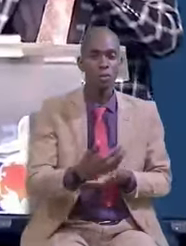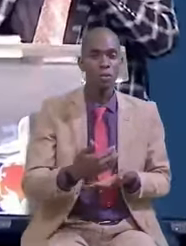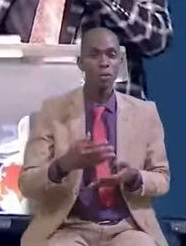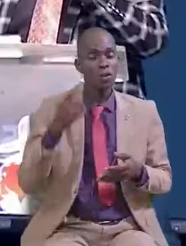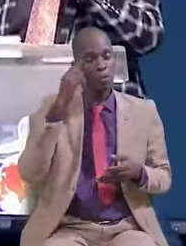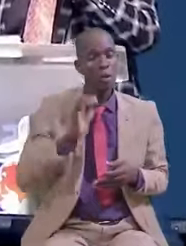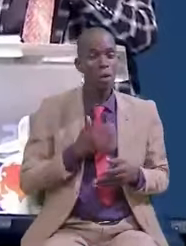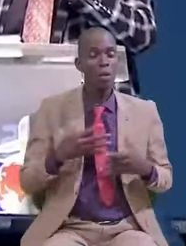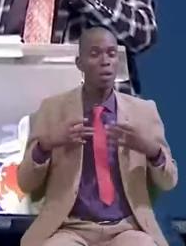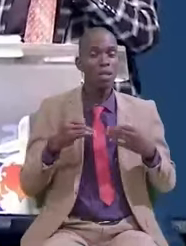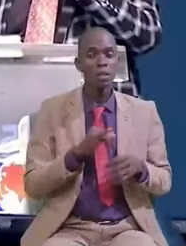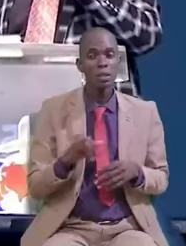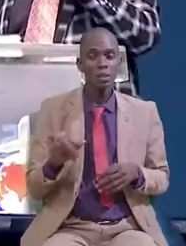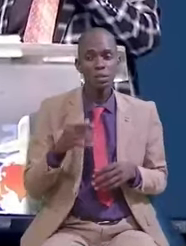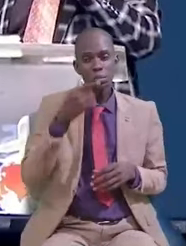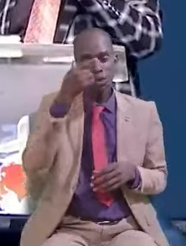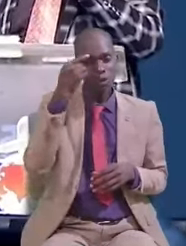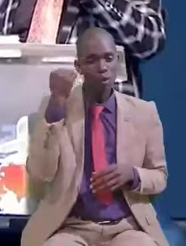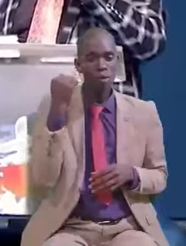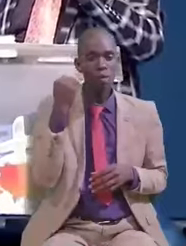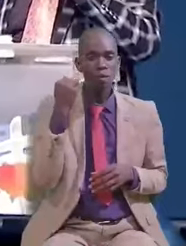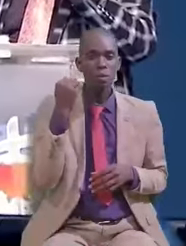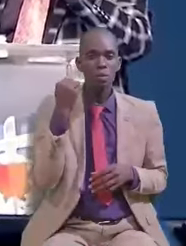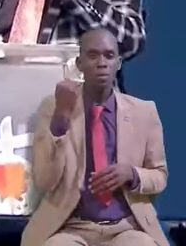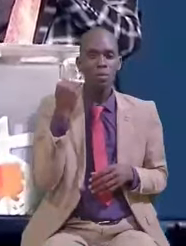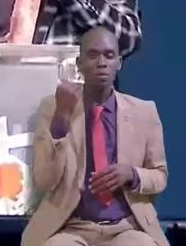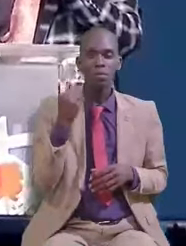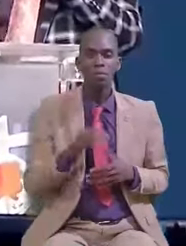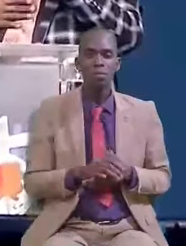Parce qu'il était blessé pour nos transgressions.